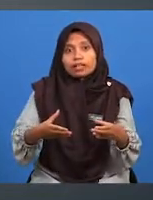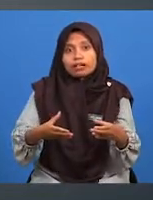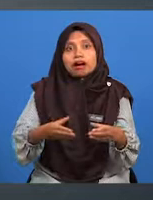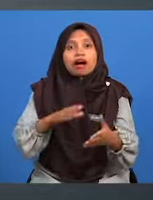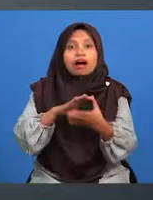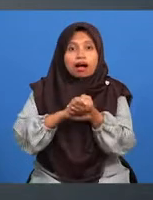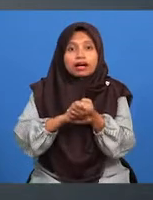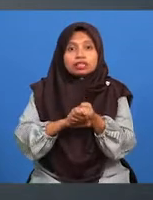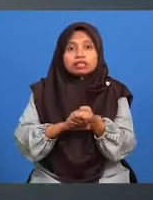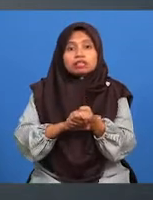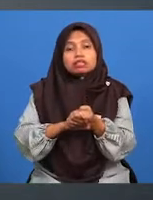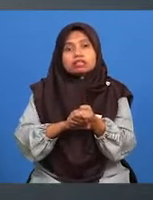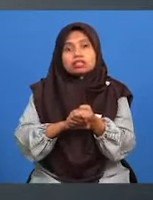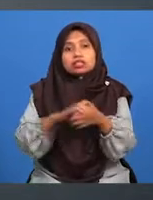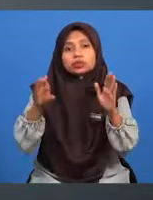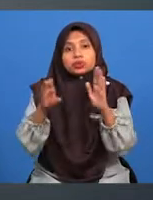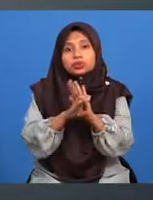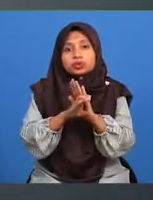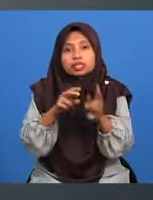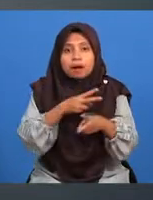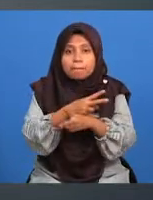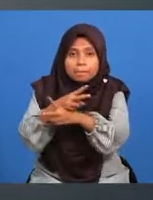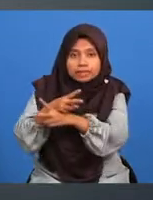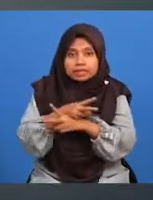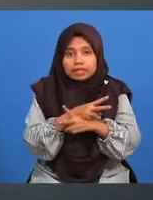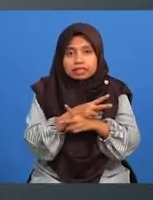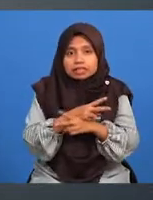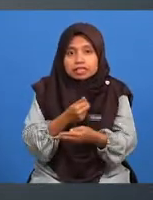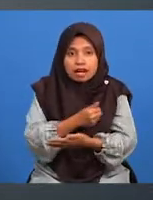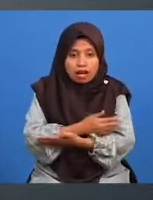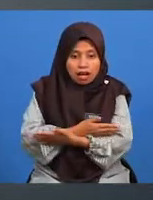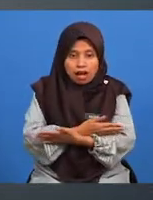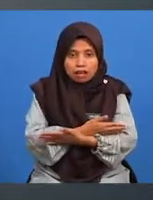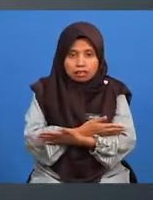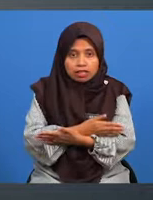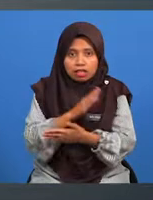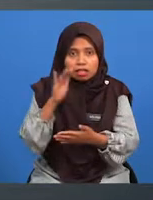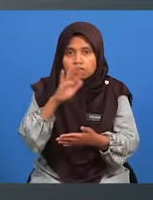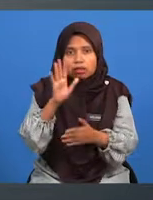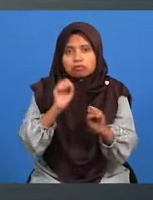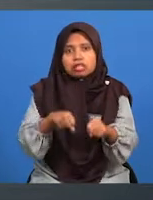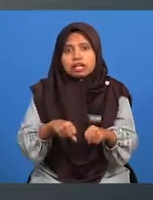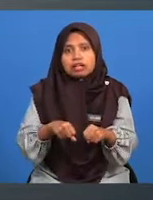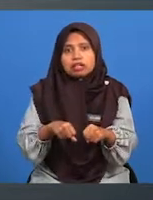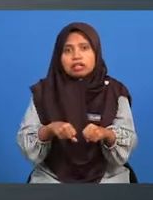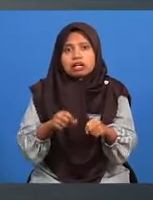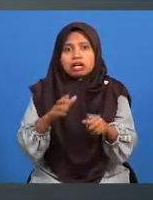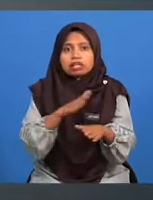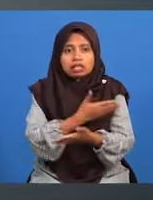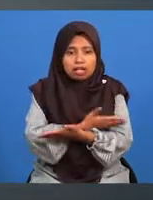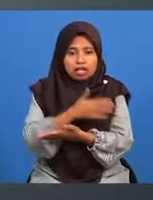hutang. Contohnya, penjaga harta anak yatim tidak mempunyai hak untuk menjadikan